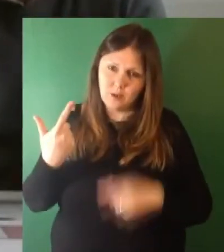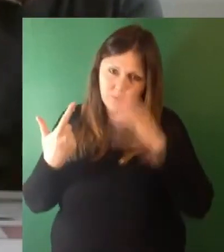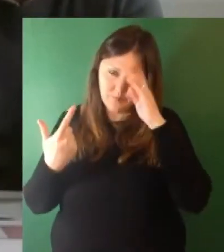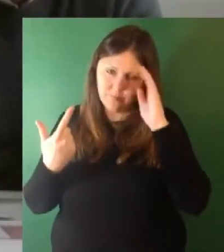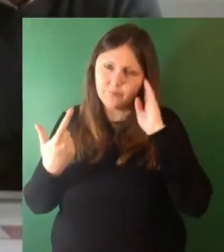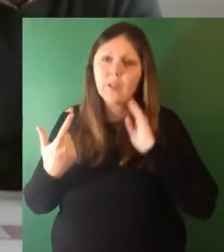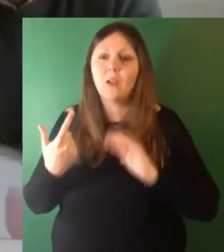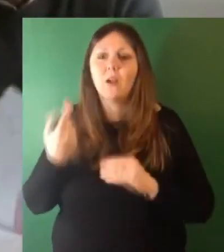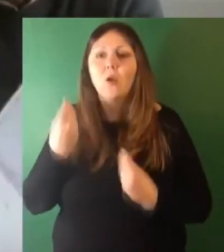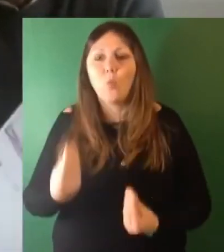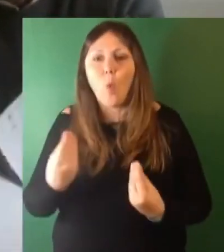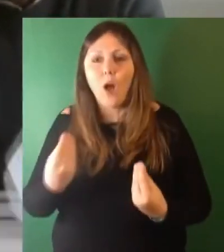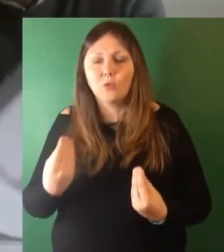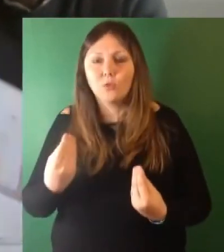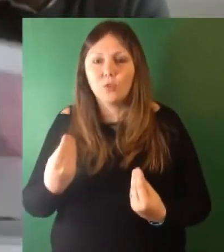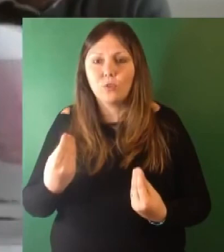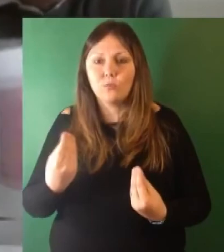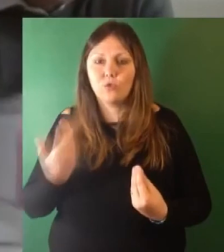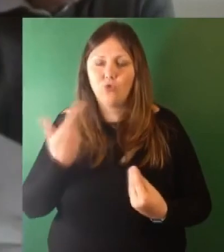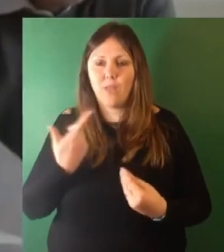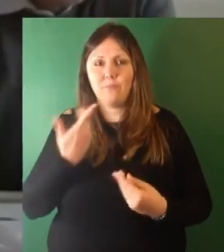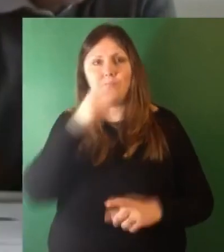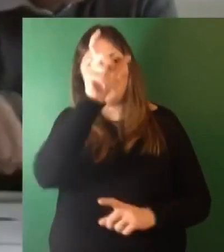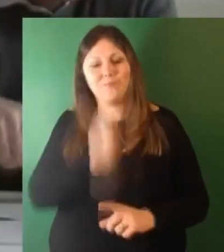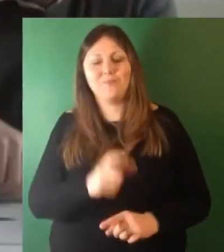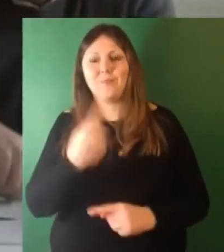si tratta di identificazione di un caso sospetto,